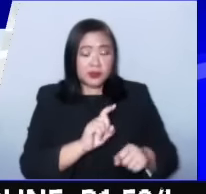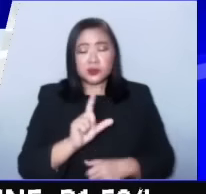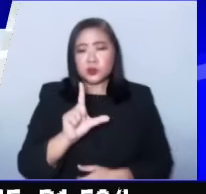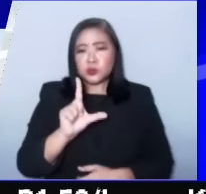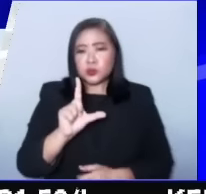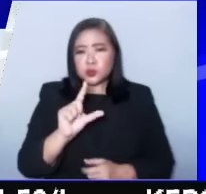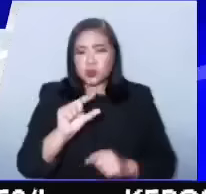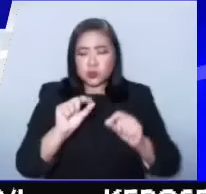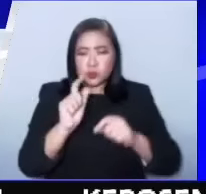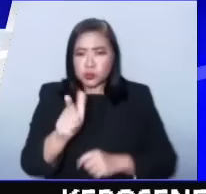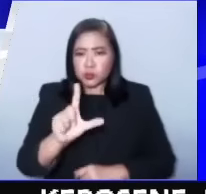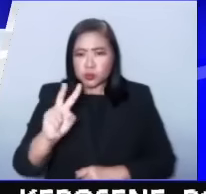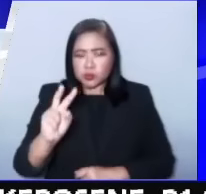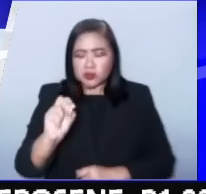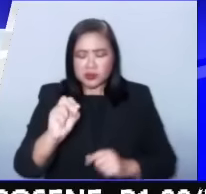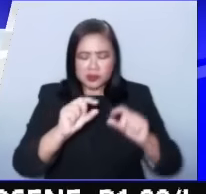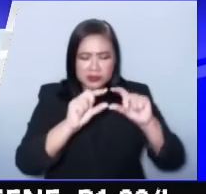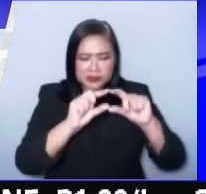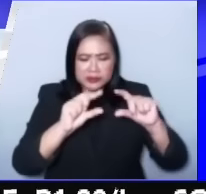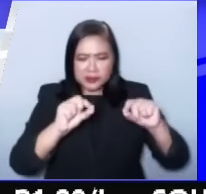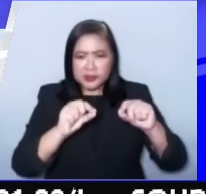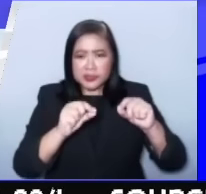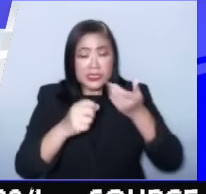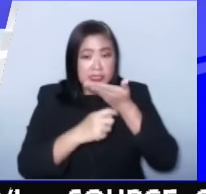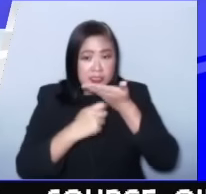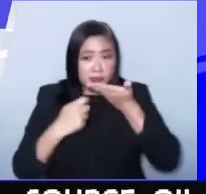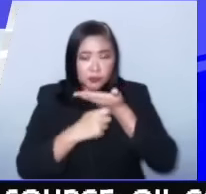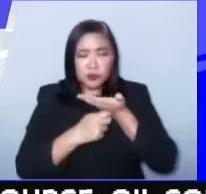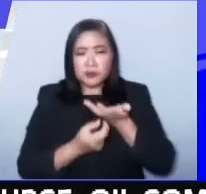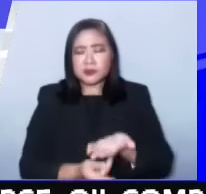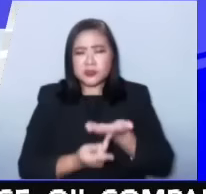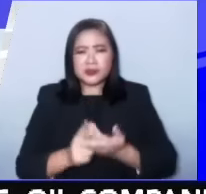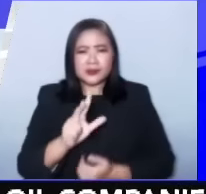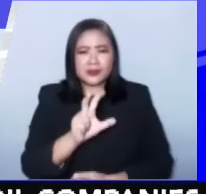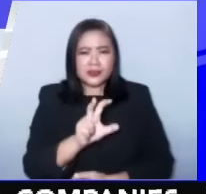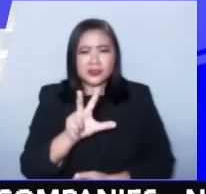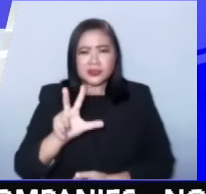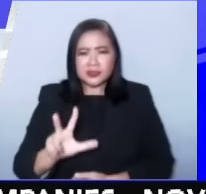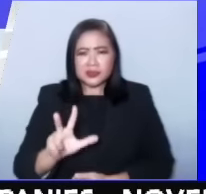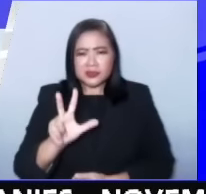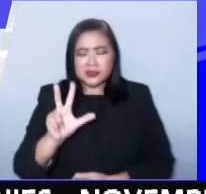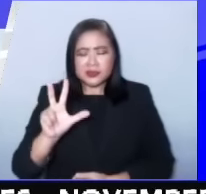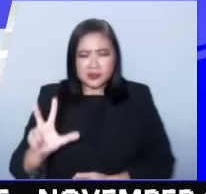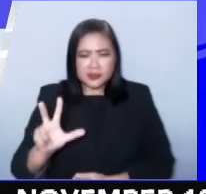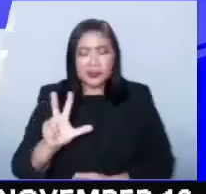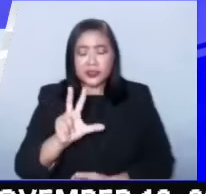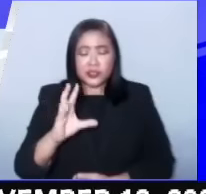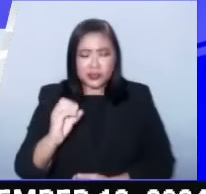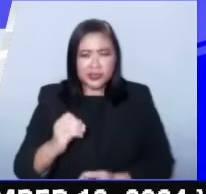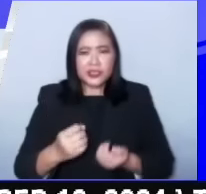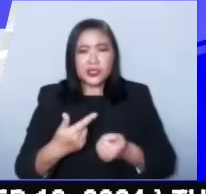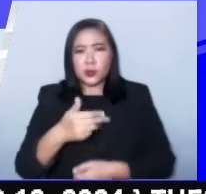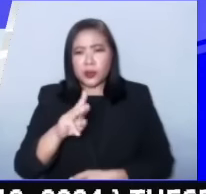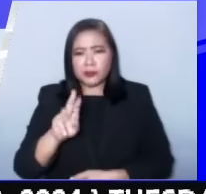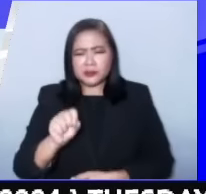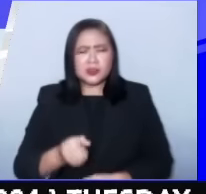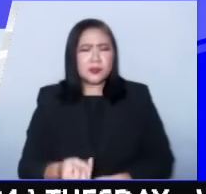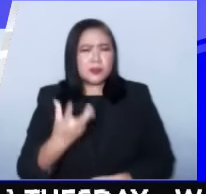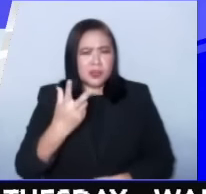shabu na tumitimbang ng humigit kumulang 330 gr nagkakahalaga ito ng mahigit 2.2